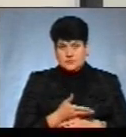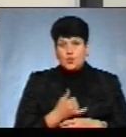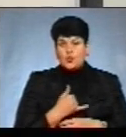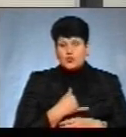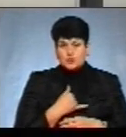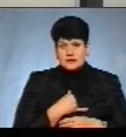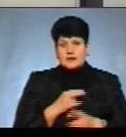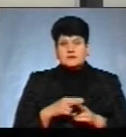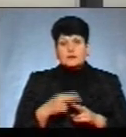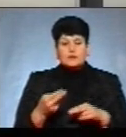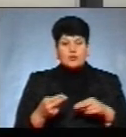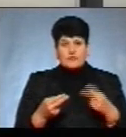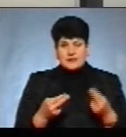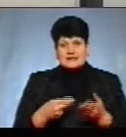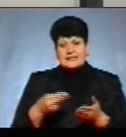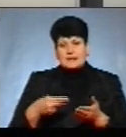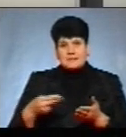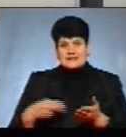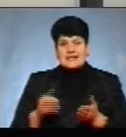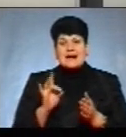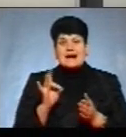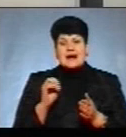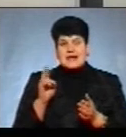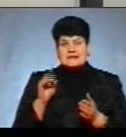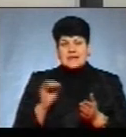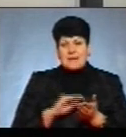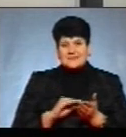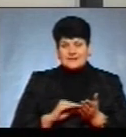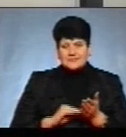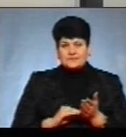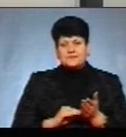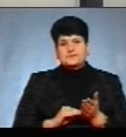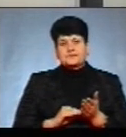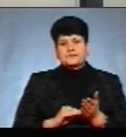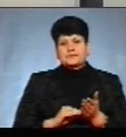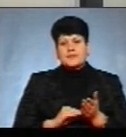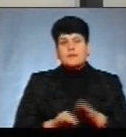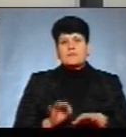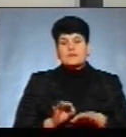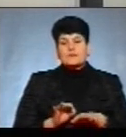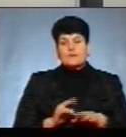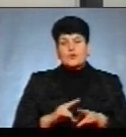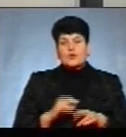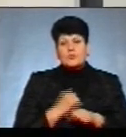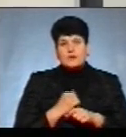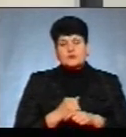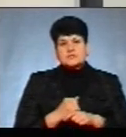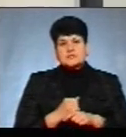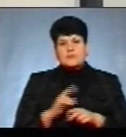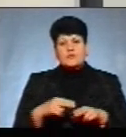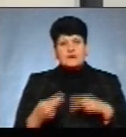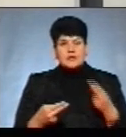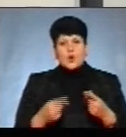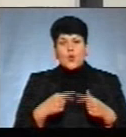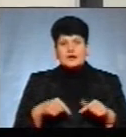нас відшкодування за виписані рецепти чи за отримані медикаменти пацієнтами проводилося відшкодування